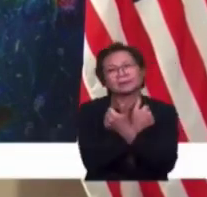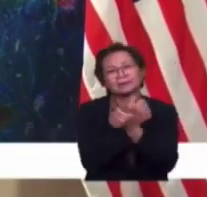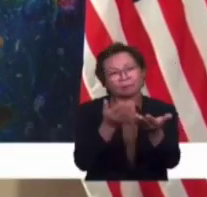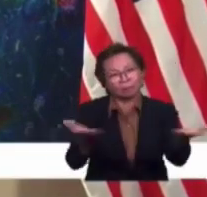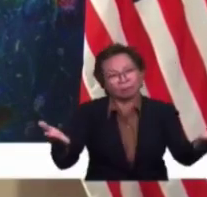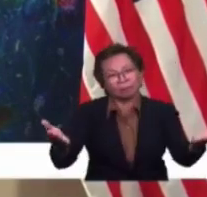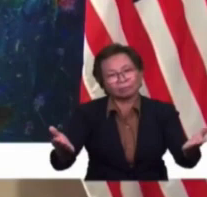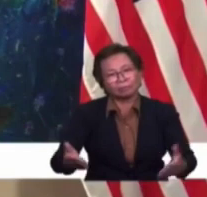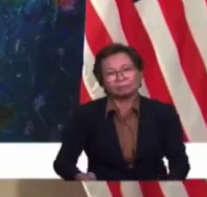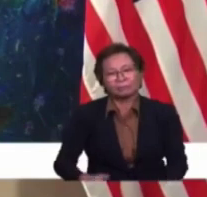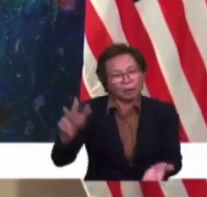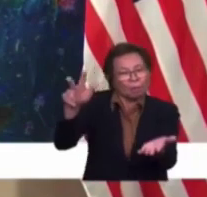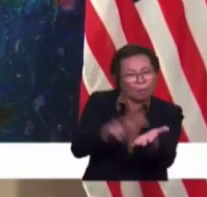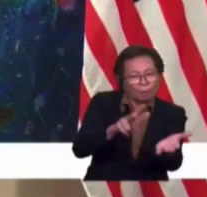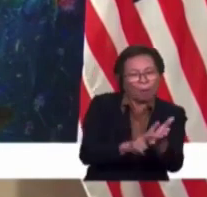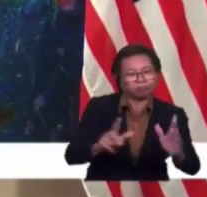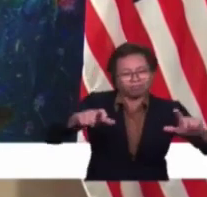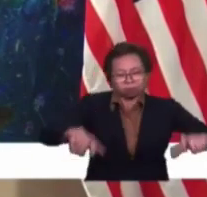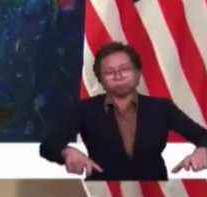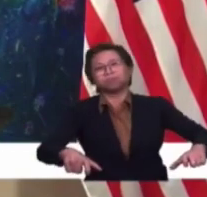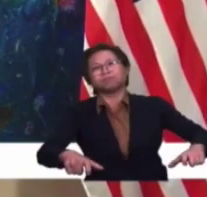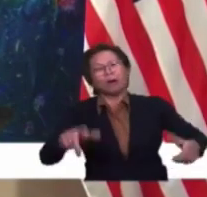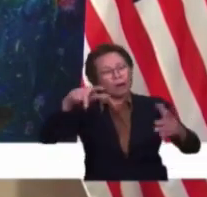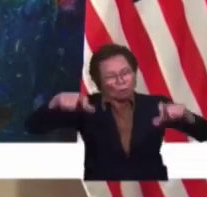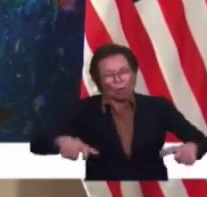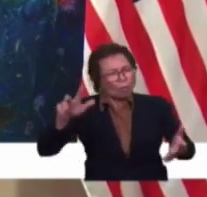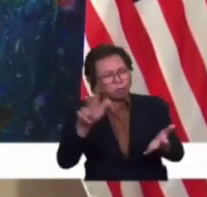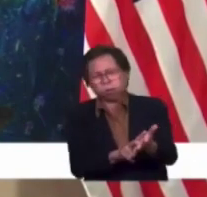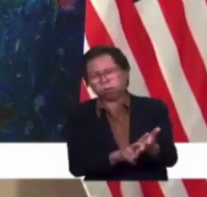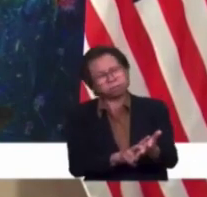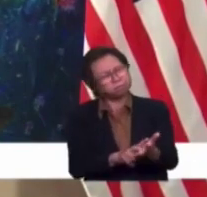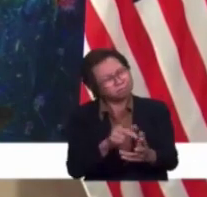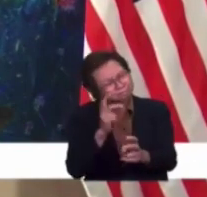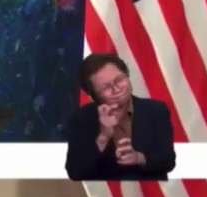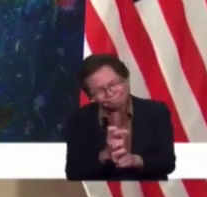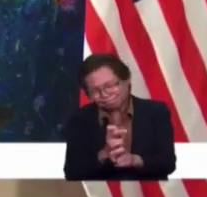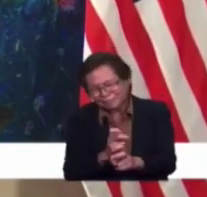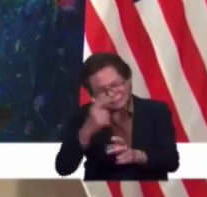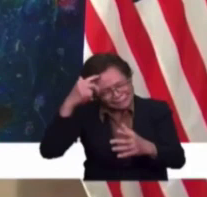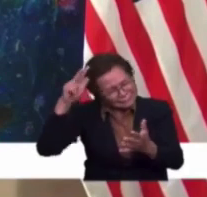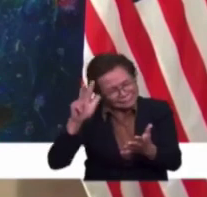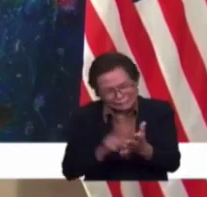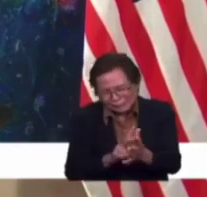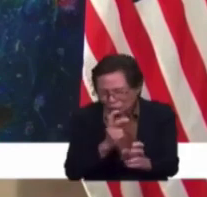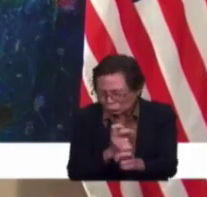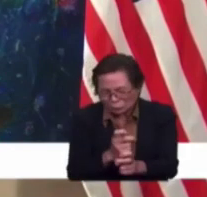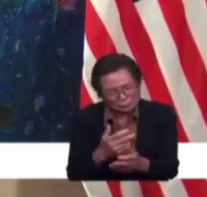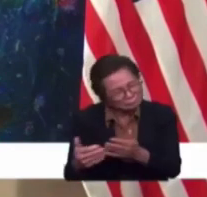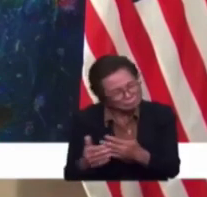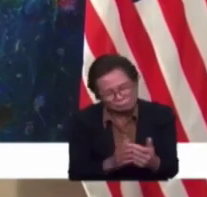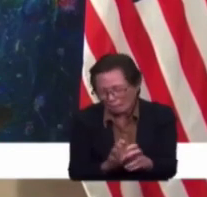keputusan untuk melaksanakan Lockdown ini adalah satu keputusan yang suka tetapi terpaksa